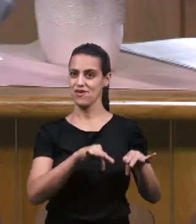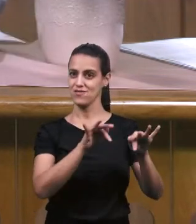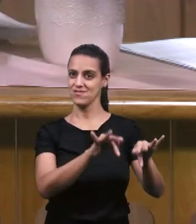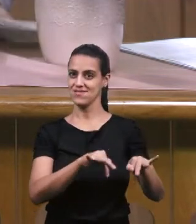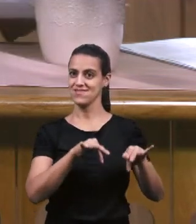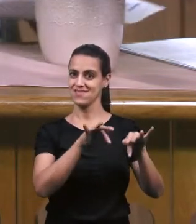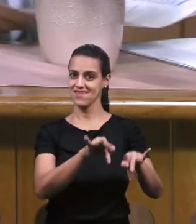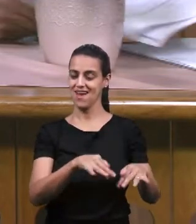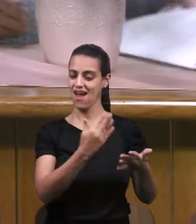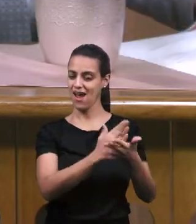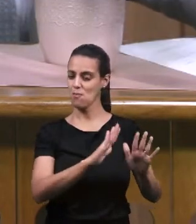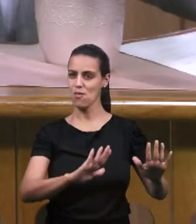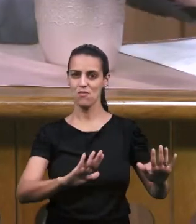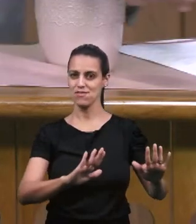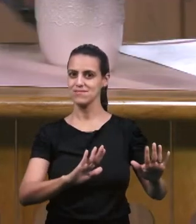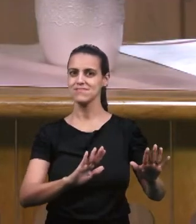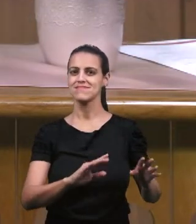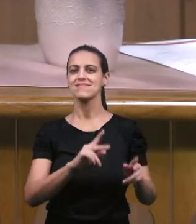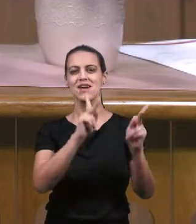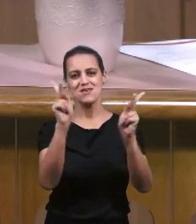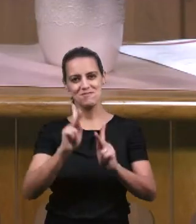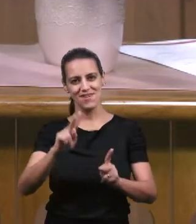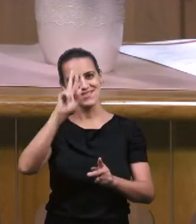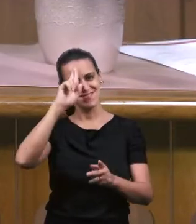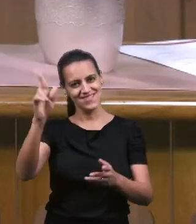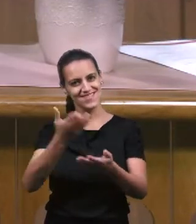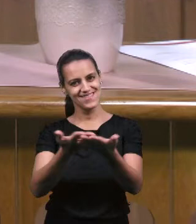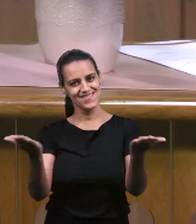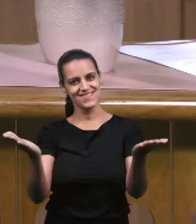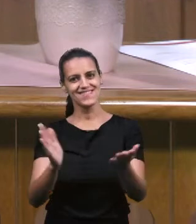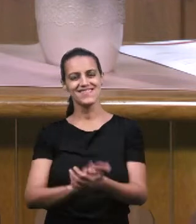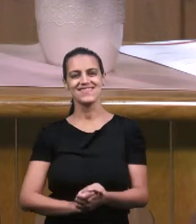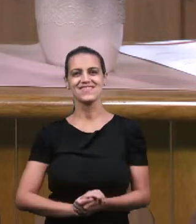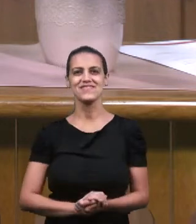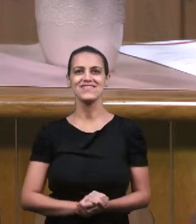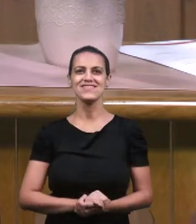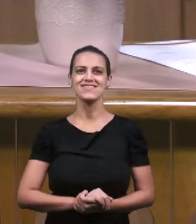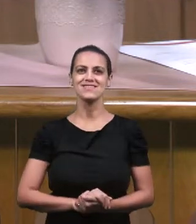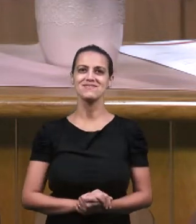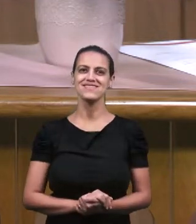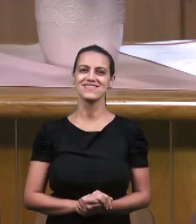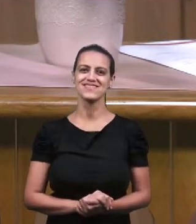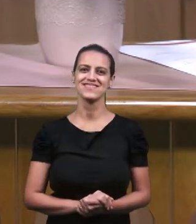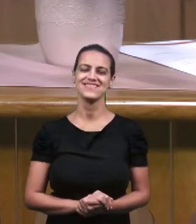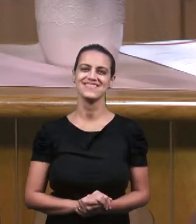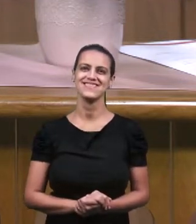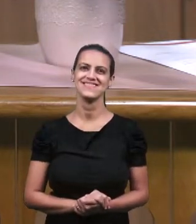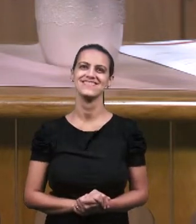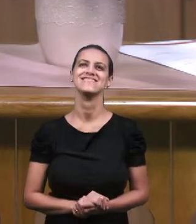question du feudalisme. Feudalisme. La paix du Seigneur.